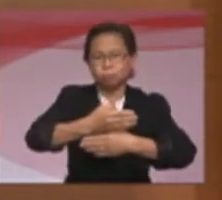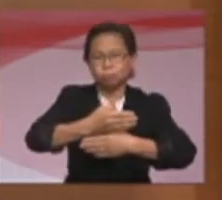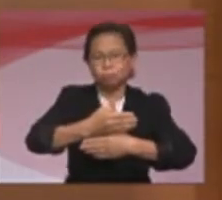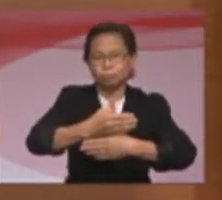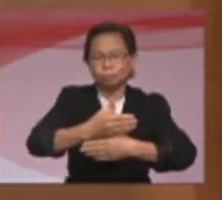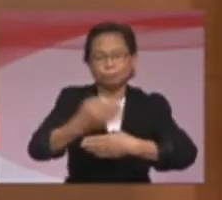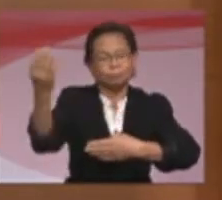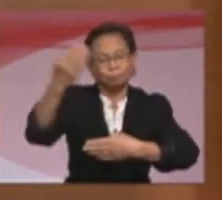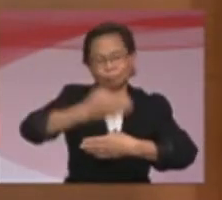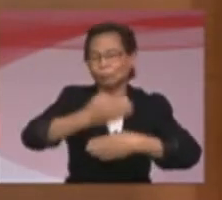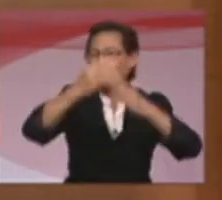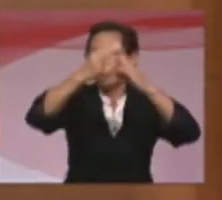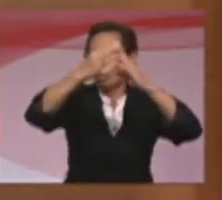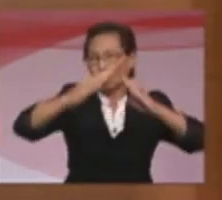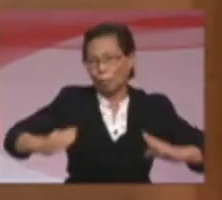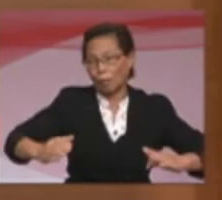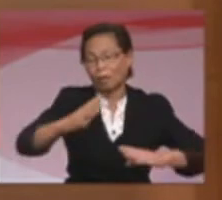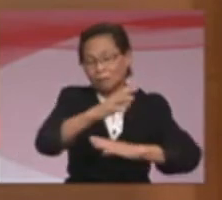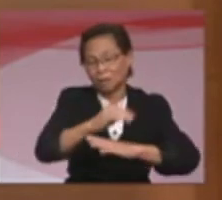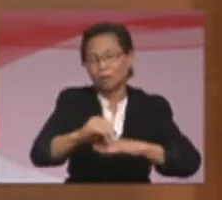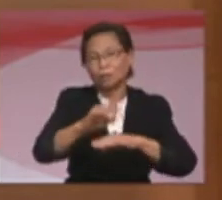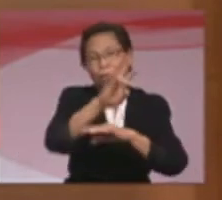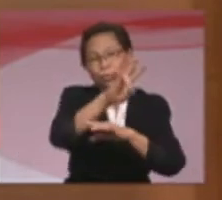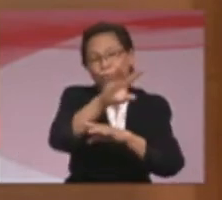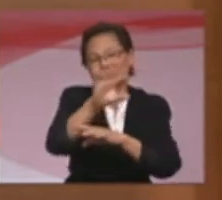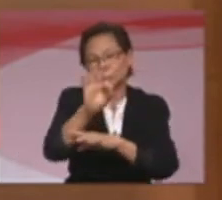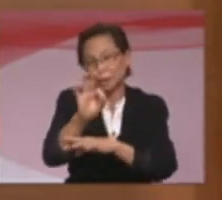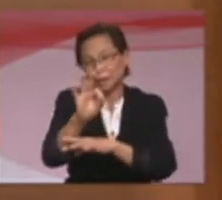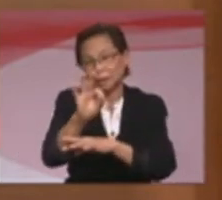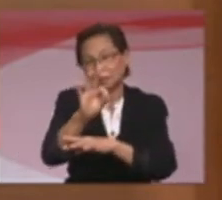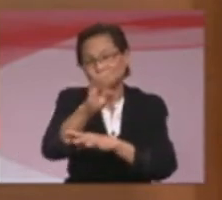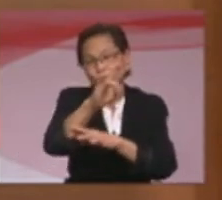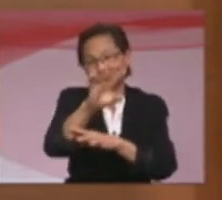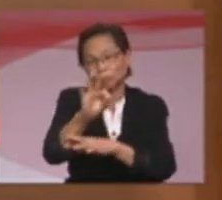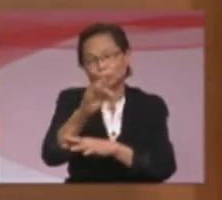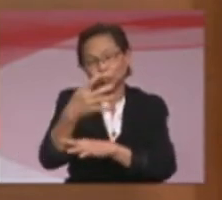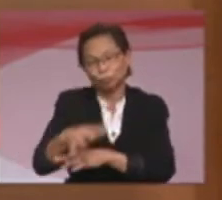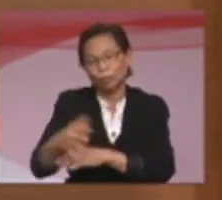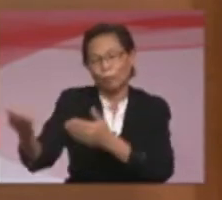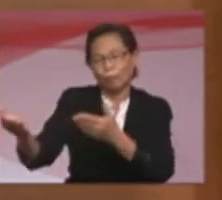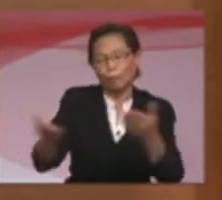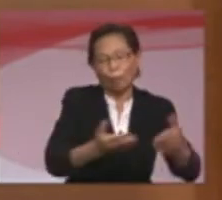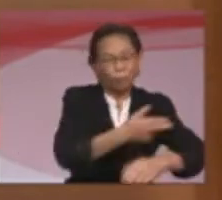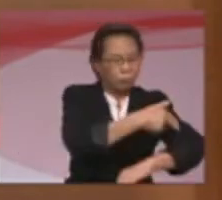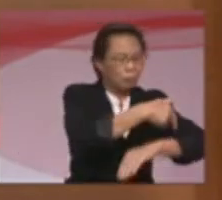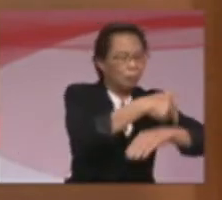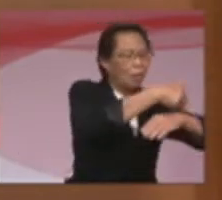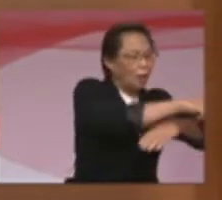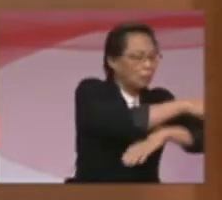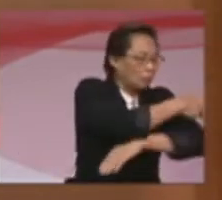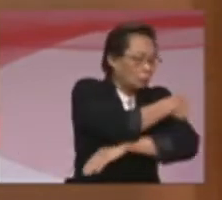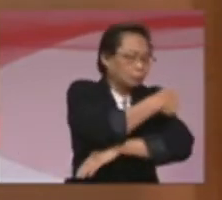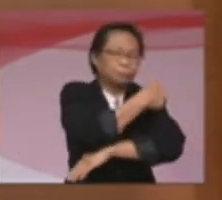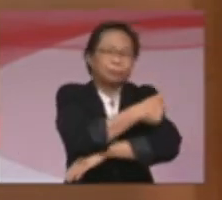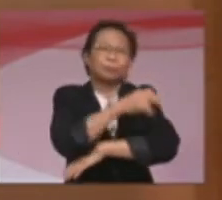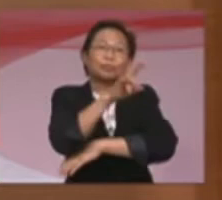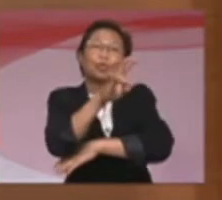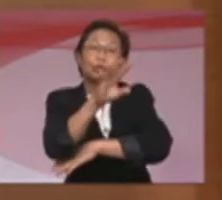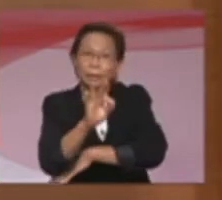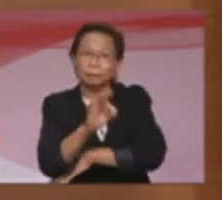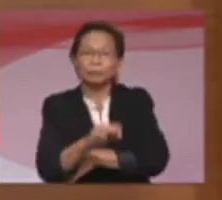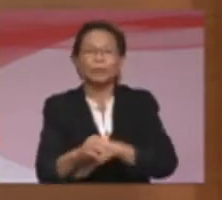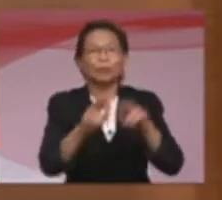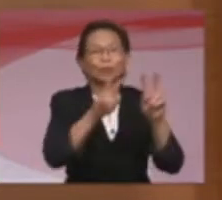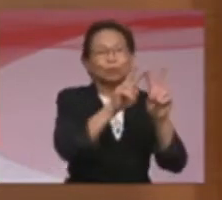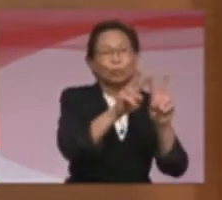menjalani kuarantin di rumah dan 79 lagi telah dibawa ke hospital. Pada